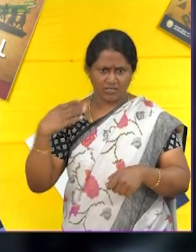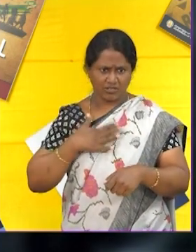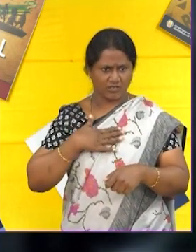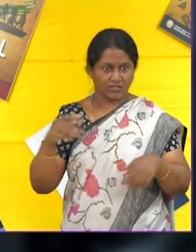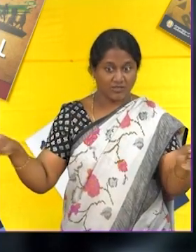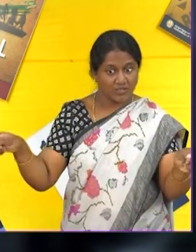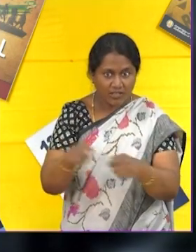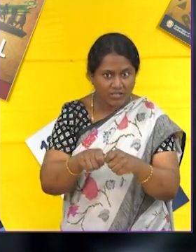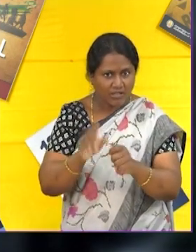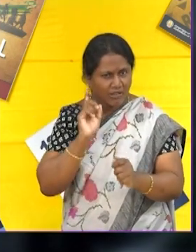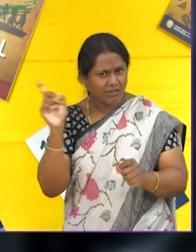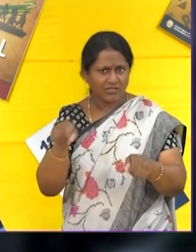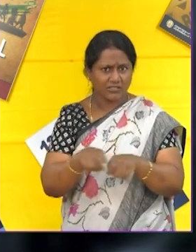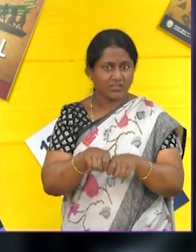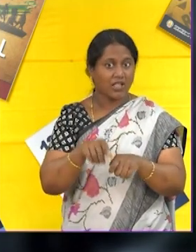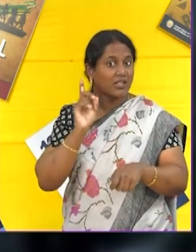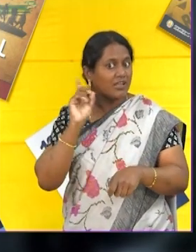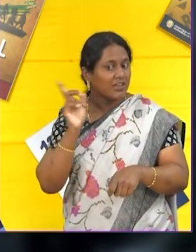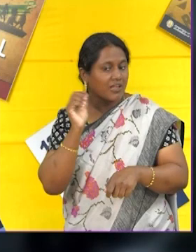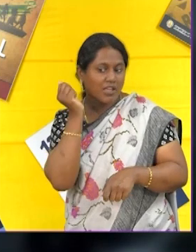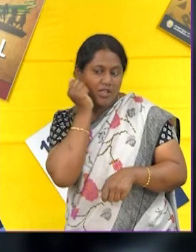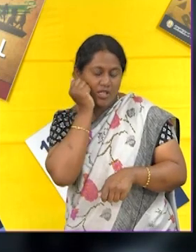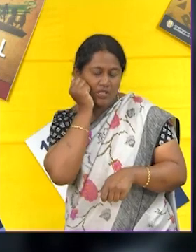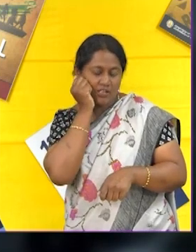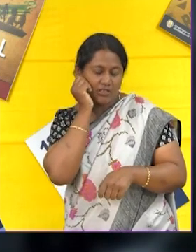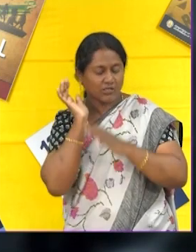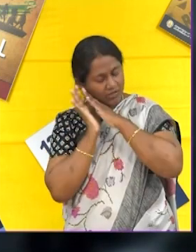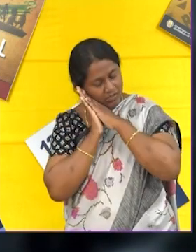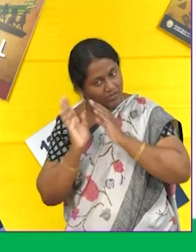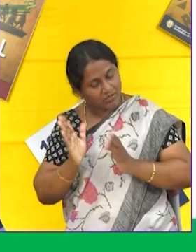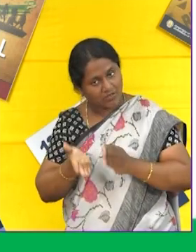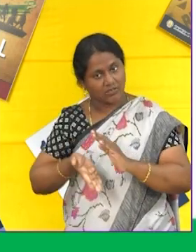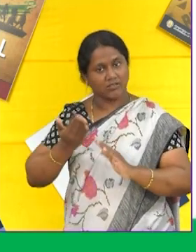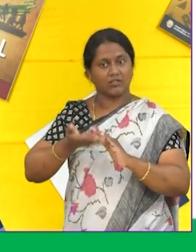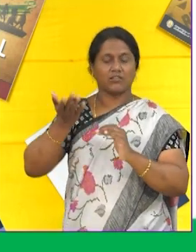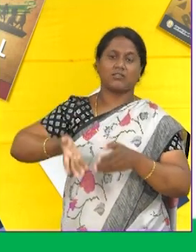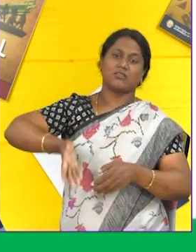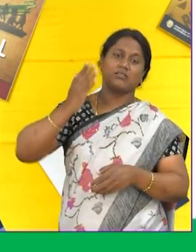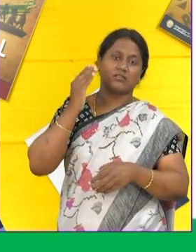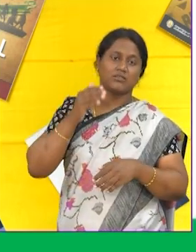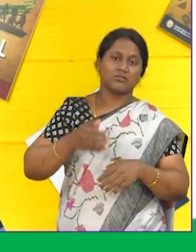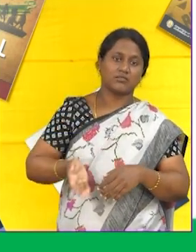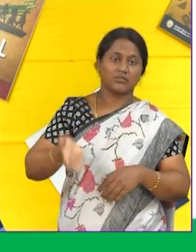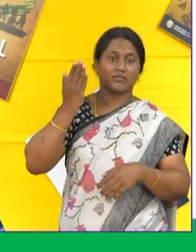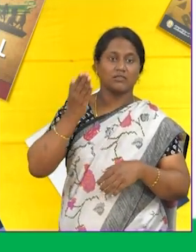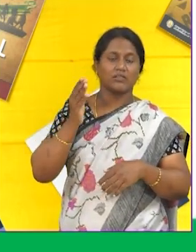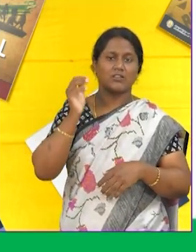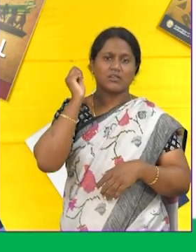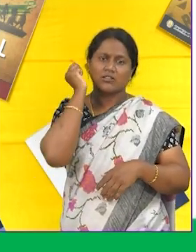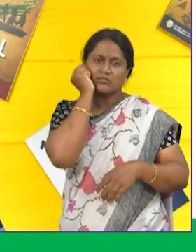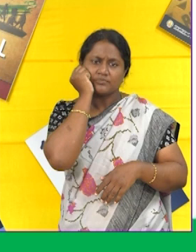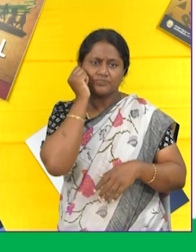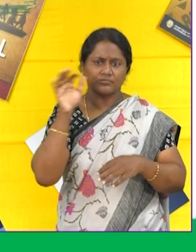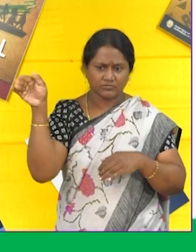were slamming. That aroused our mother. எங்கள் அம்மாவை அதை எழுப்பி விட்டுருச்சு. She peered out of her room.